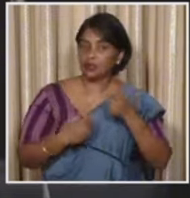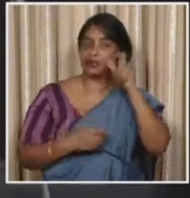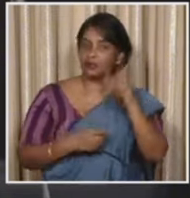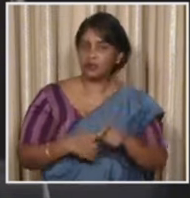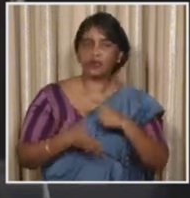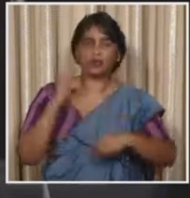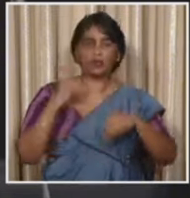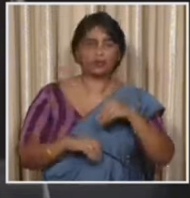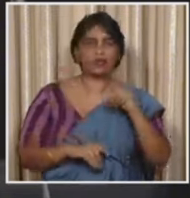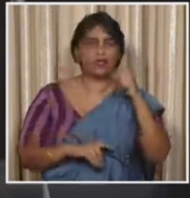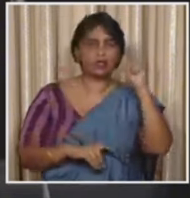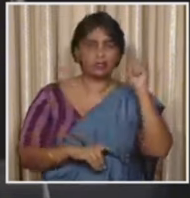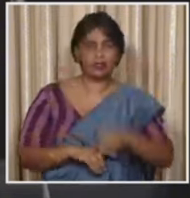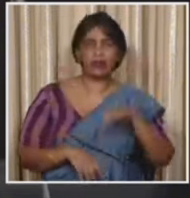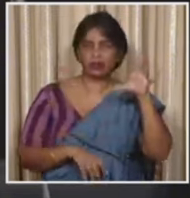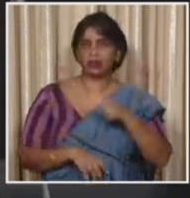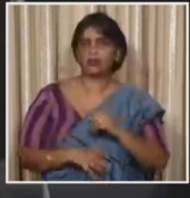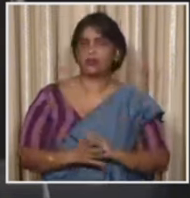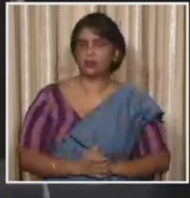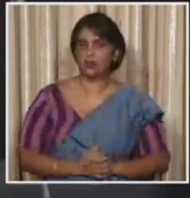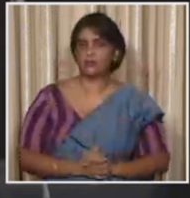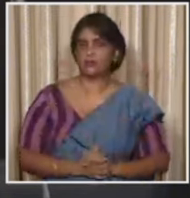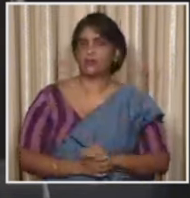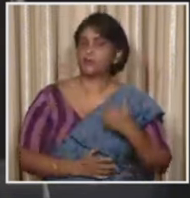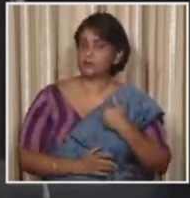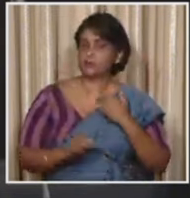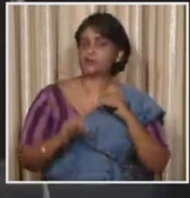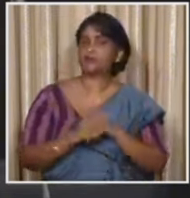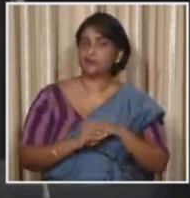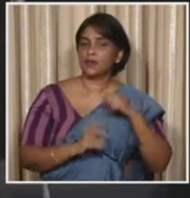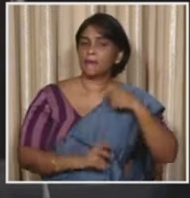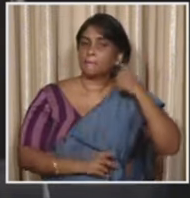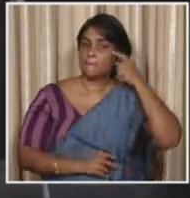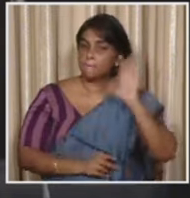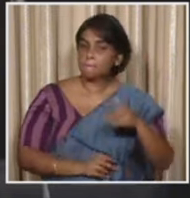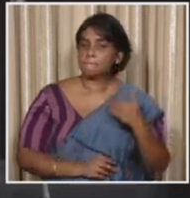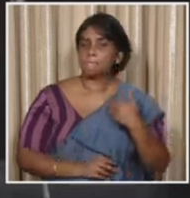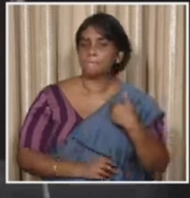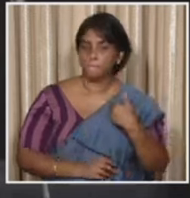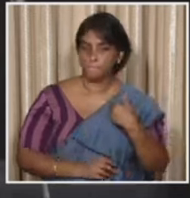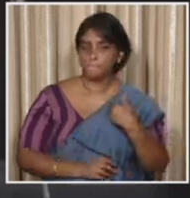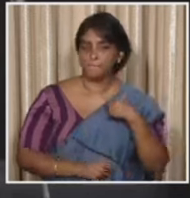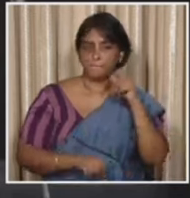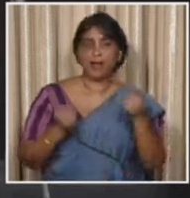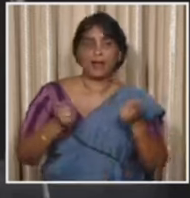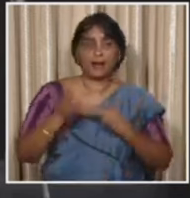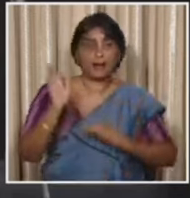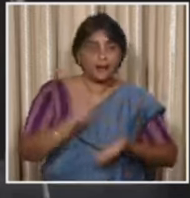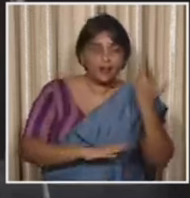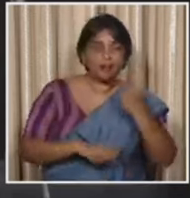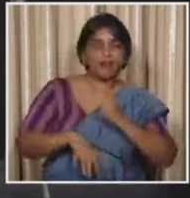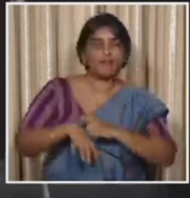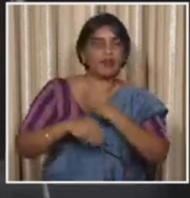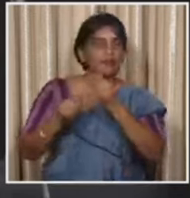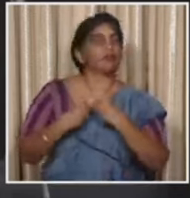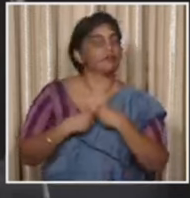ඡන්ද 70,000 කරගෙන ආවේ. එතකොට අපි වෙතෙන්ට එනකොට බලාපොරොත්තු වෙන්නේ එක එක්කෙනාට කඩේ ගියොත් තමයි අපිට කතා